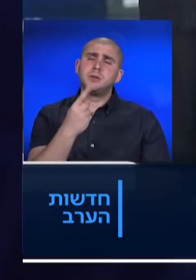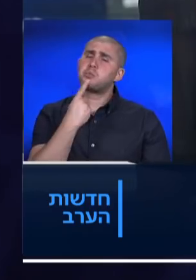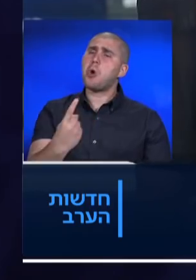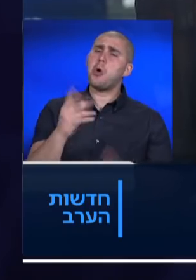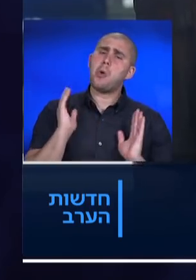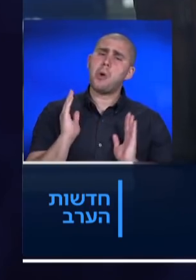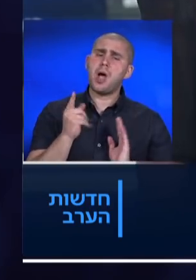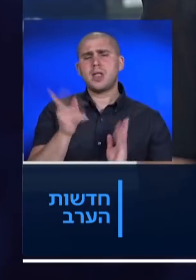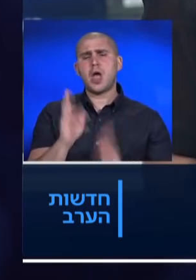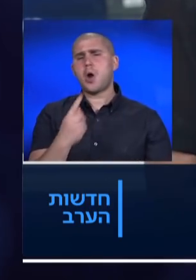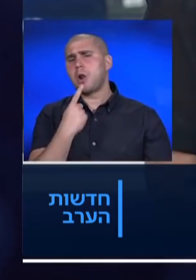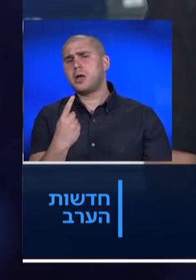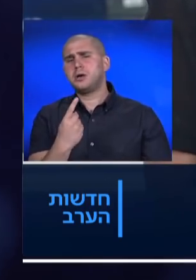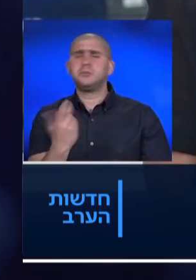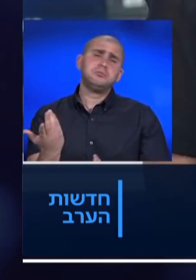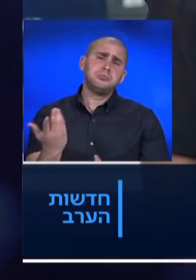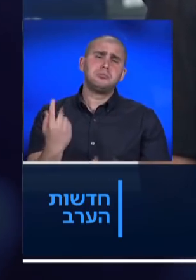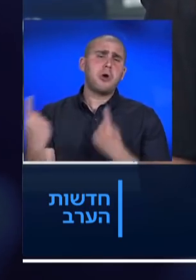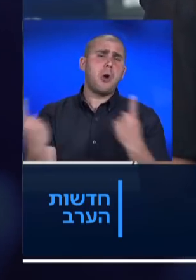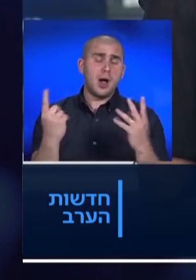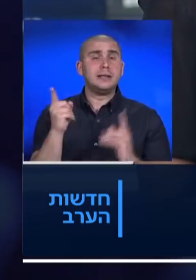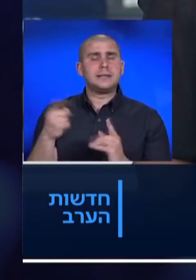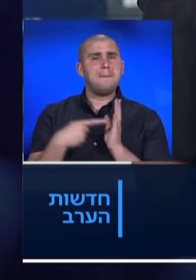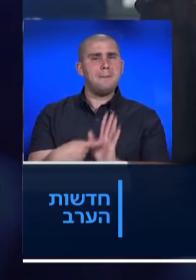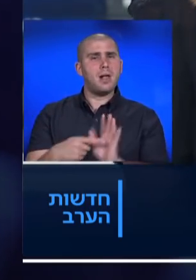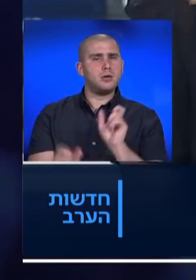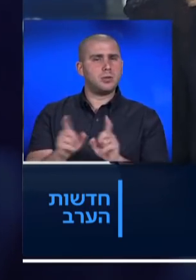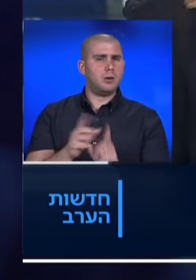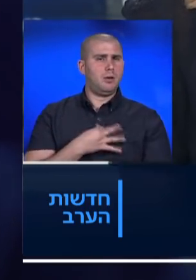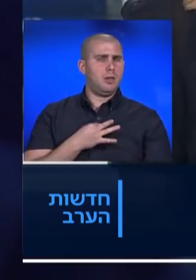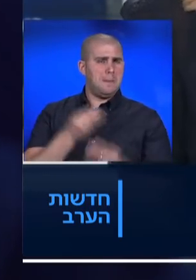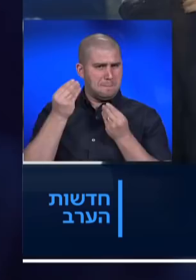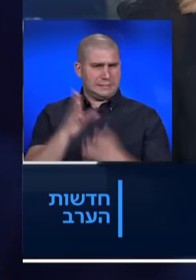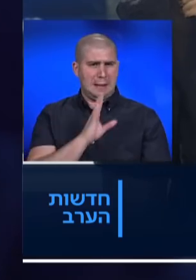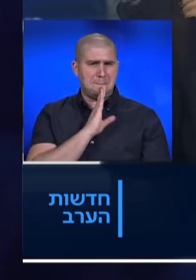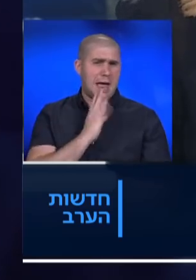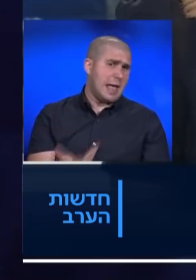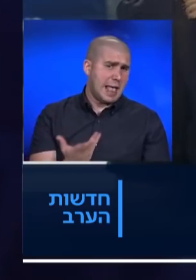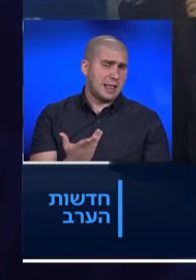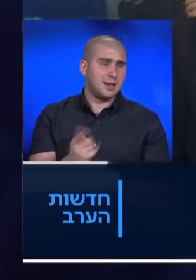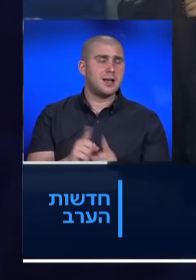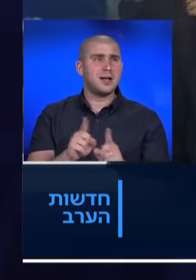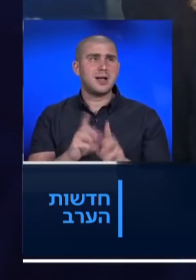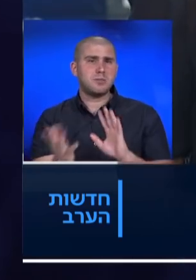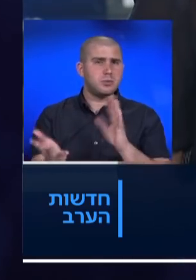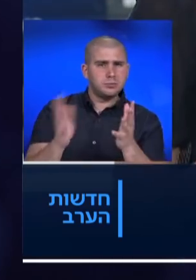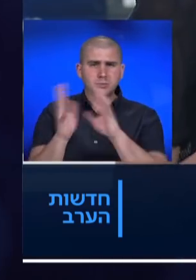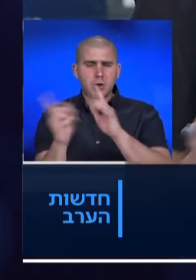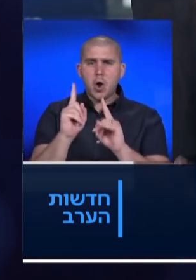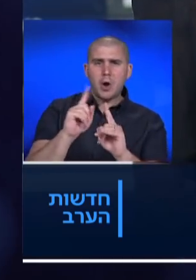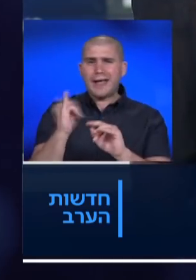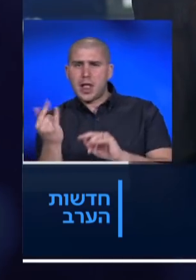לפרשנות שלכם, ואנשים, זה משדר לאנשים מסר מאוד בעייתי, הצבע האפור הזה הוא לא שחור ולא לבן.